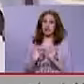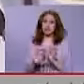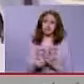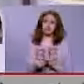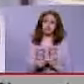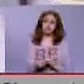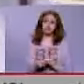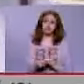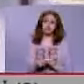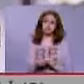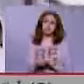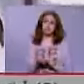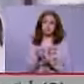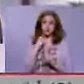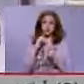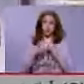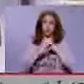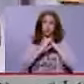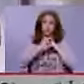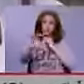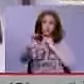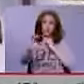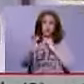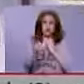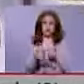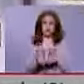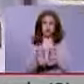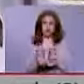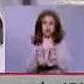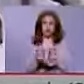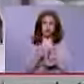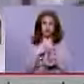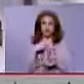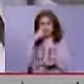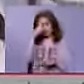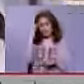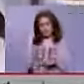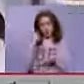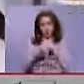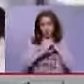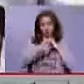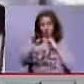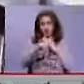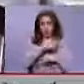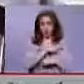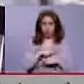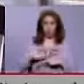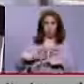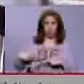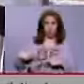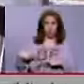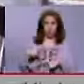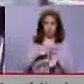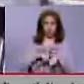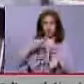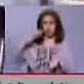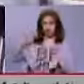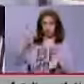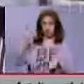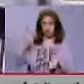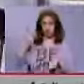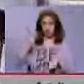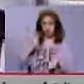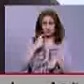يقدر ياكلها؟ النقل العام في وقت معين ما بيلاقيش اتوبيسات، يعني ما اجي احب اركب مثلا اتوبيس نقل العام في الفتره من 12 لغايه